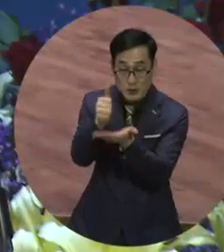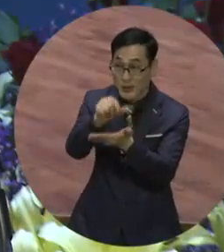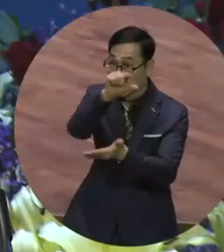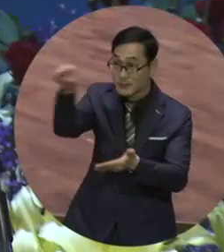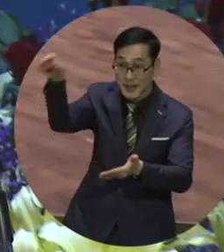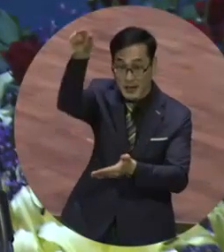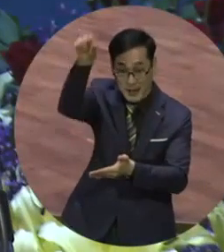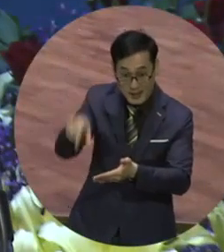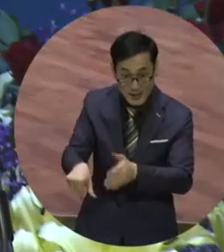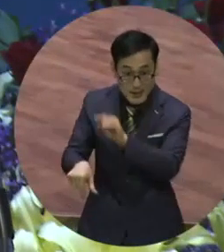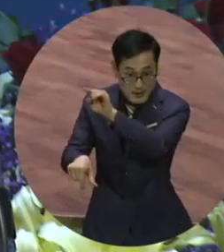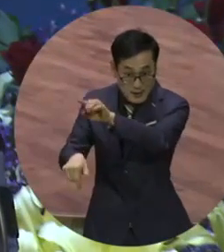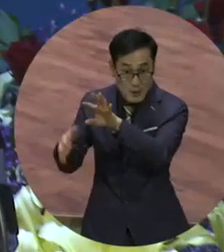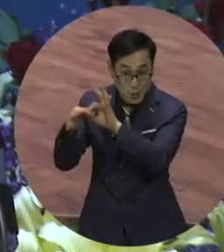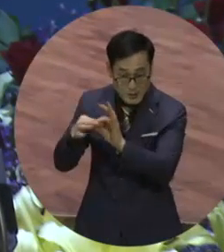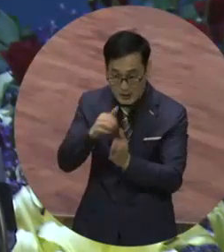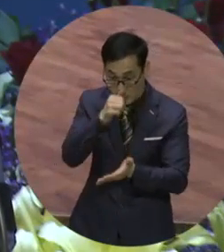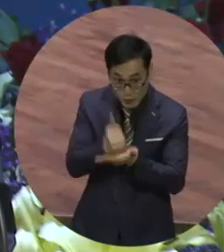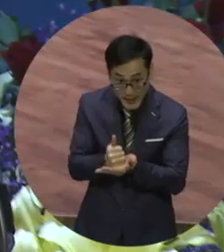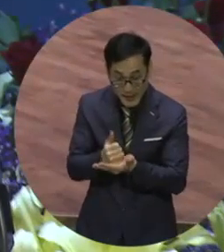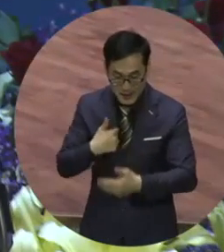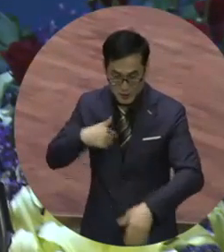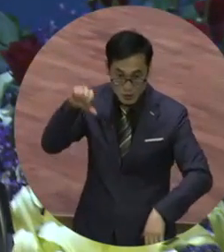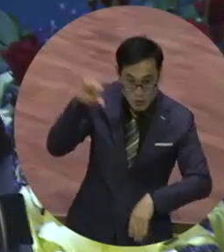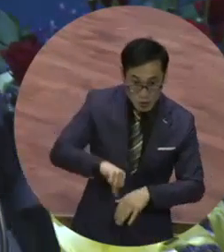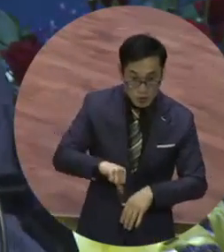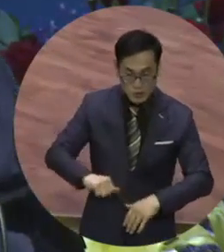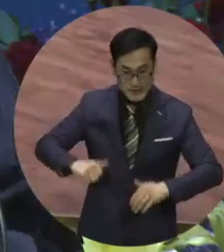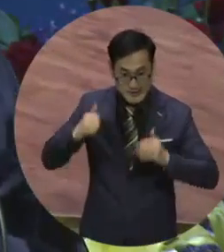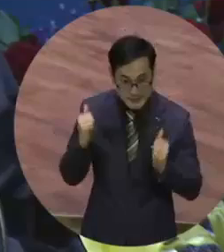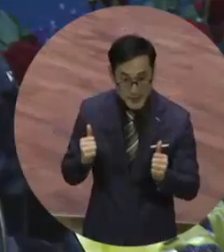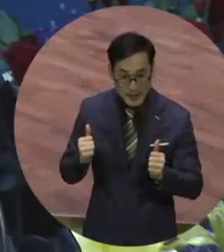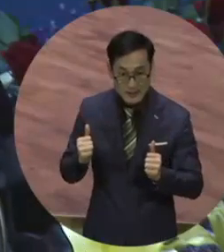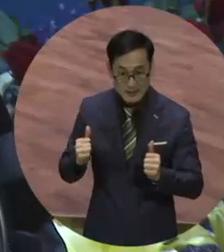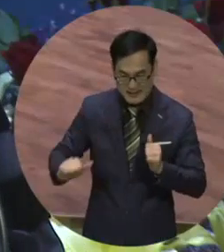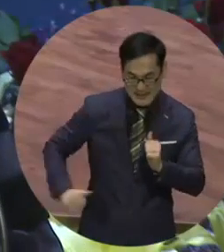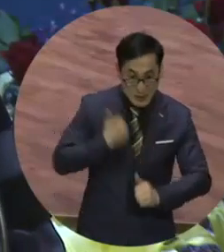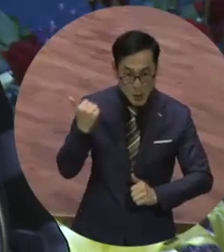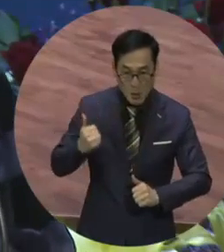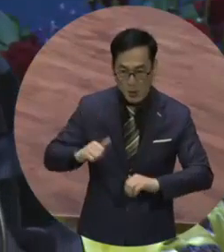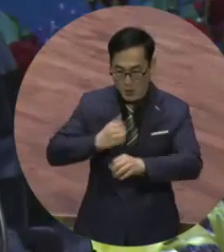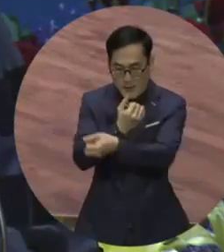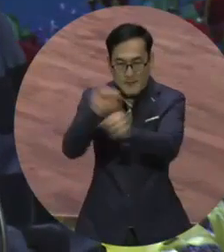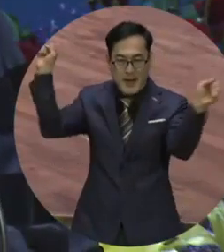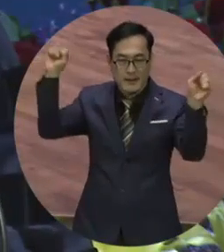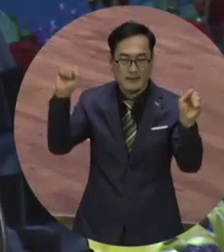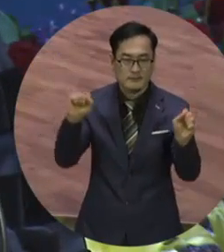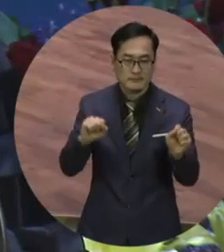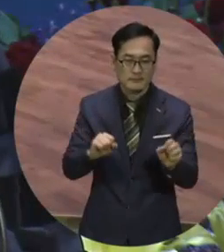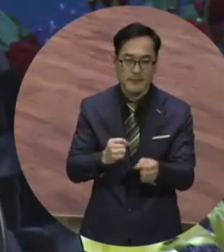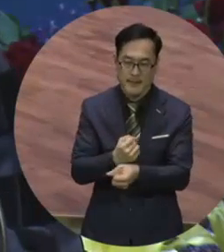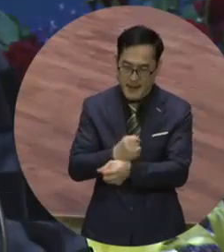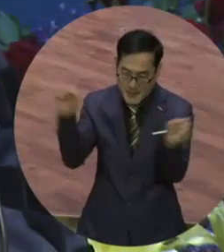우리의 모든 죄와 저주 하나님의 진노 심판으로부터 완전 자유하게 되었어.